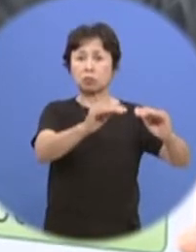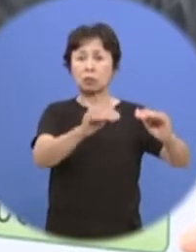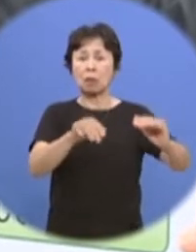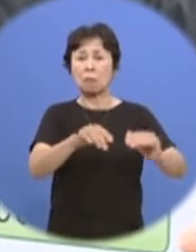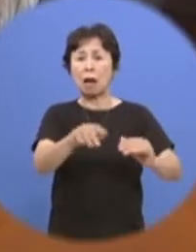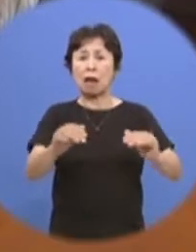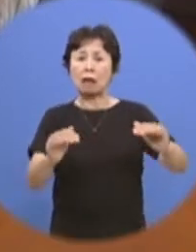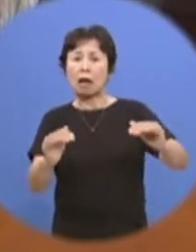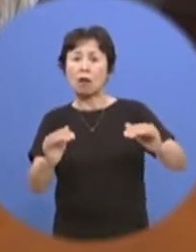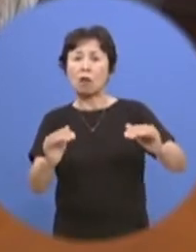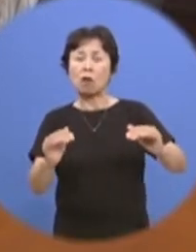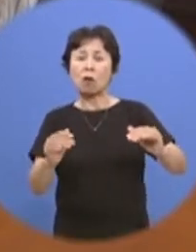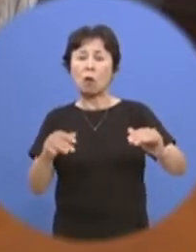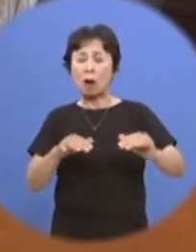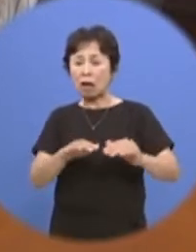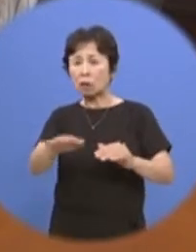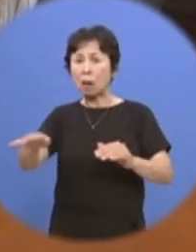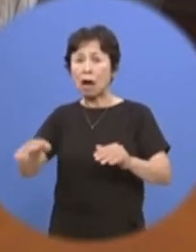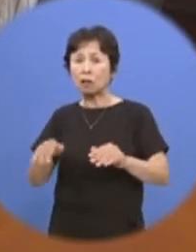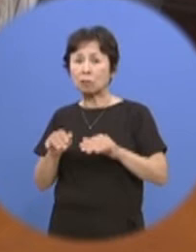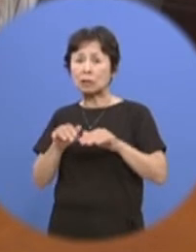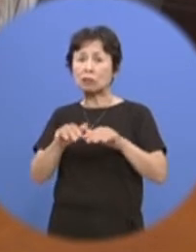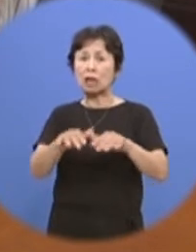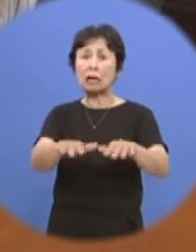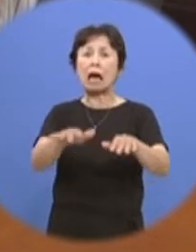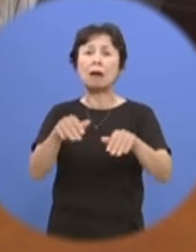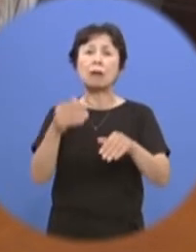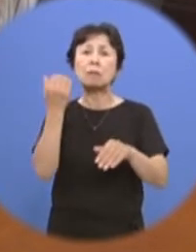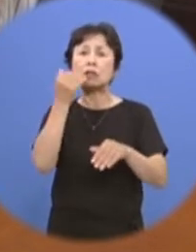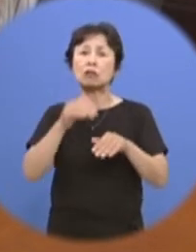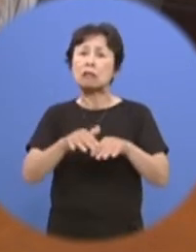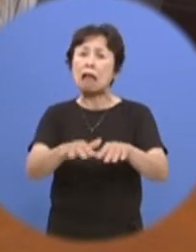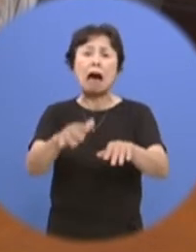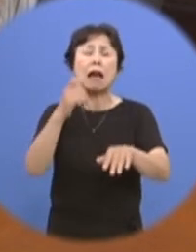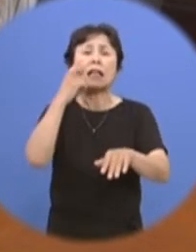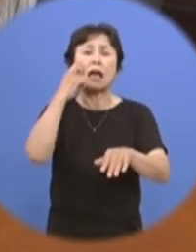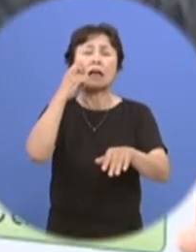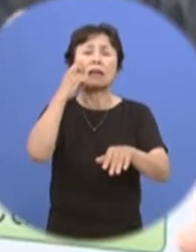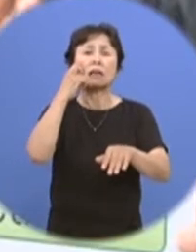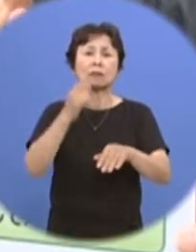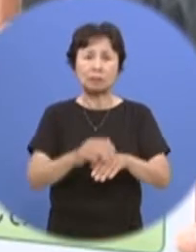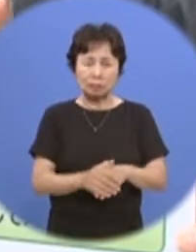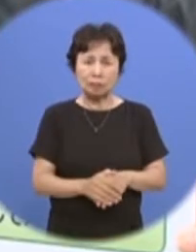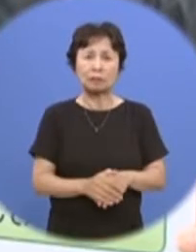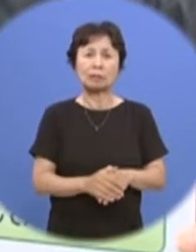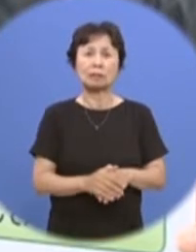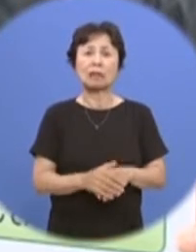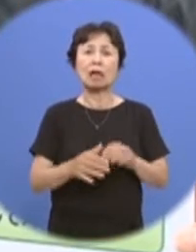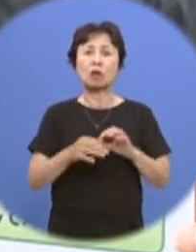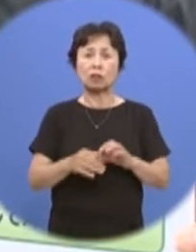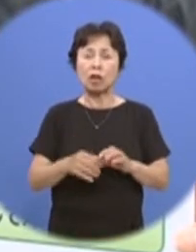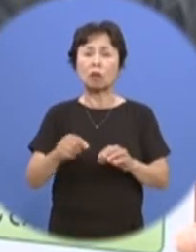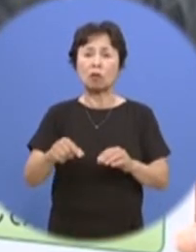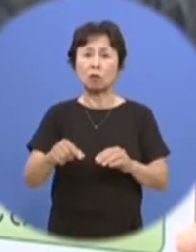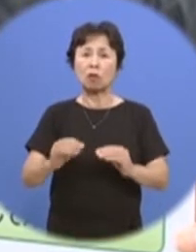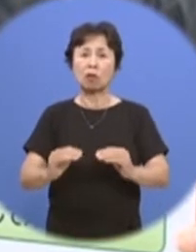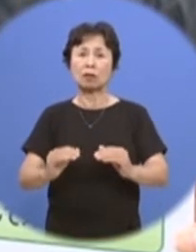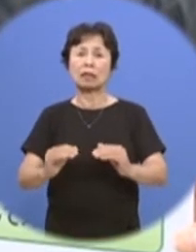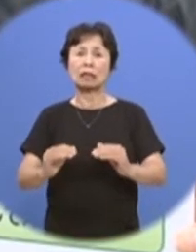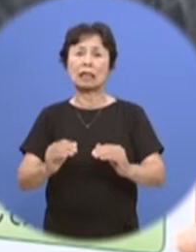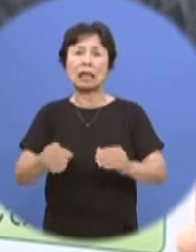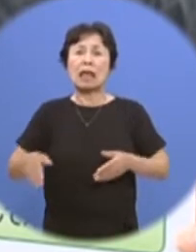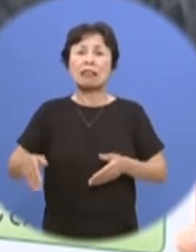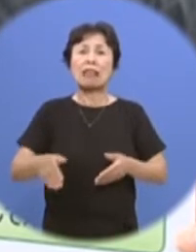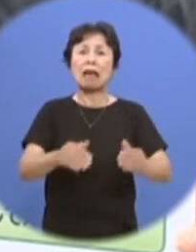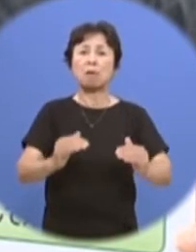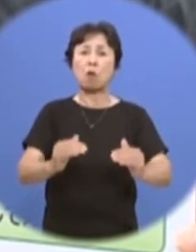らなくなるということがあるの で,、でこれに対して中小河川の堤防を高くするとか、はい、流れを良くするとか浚渫を